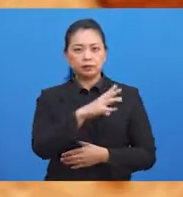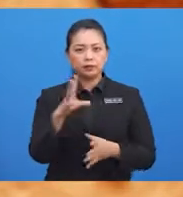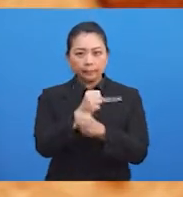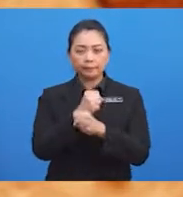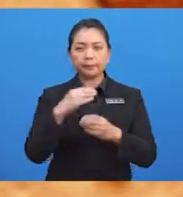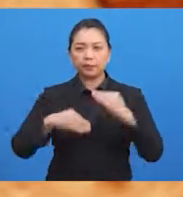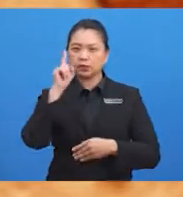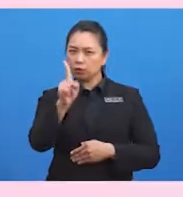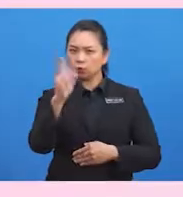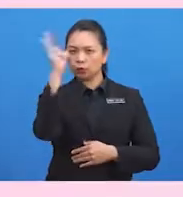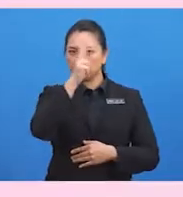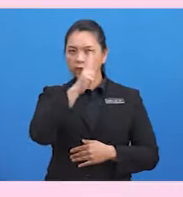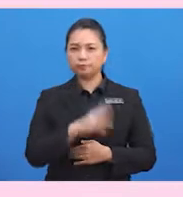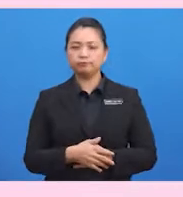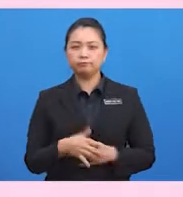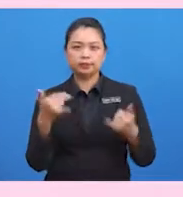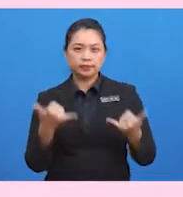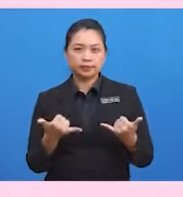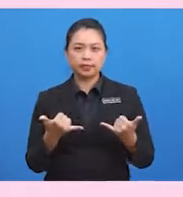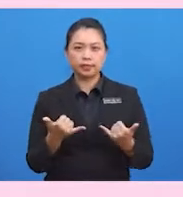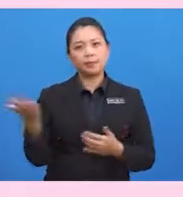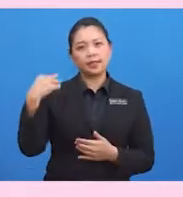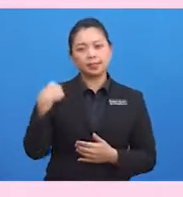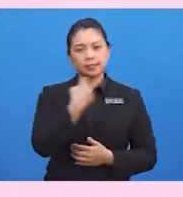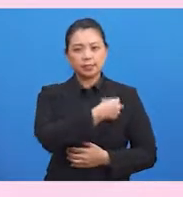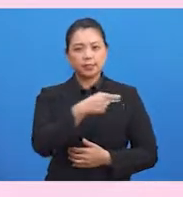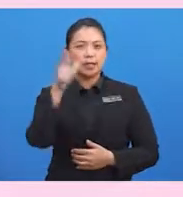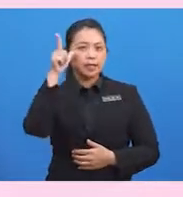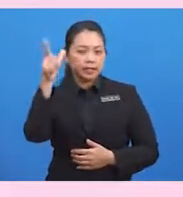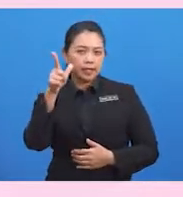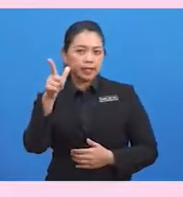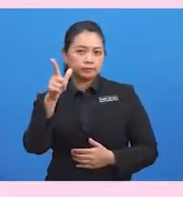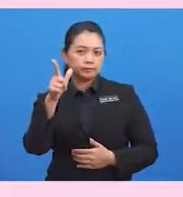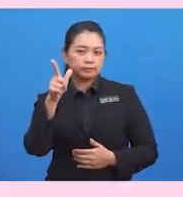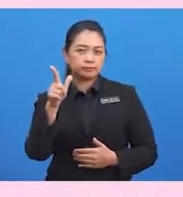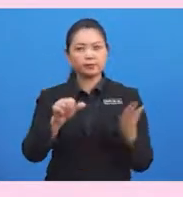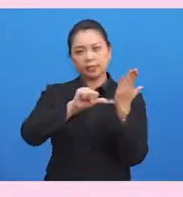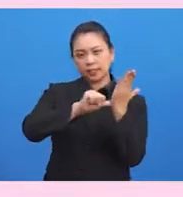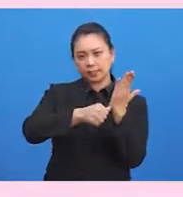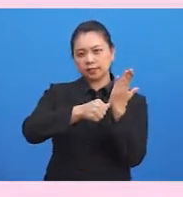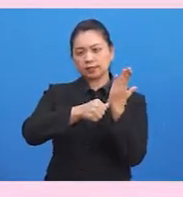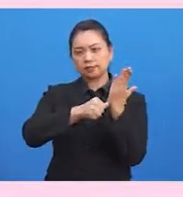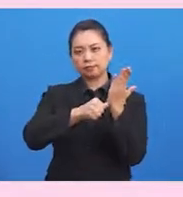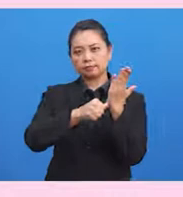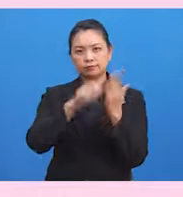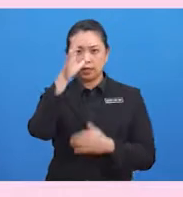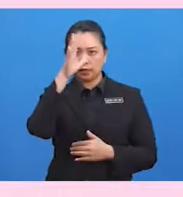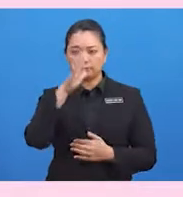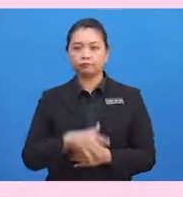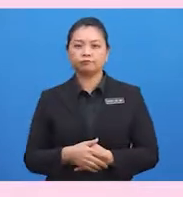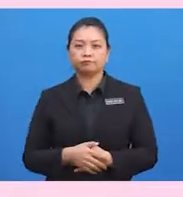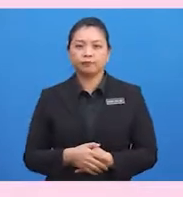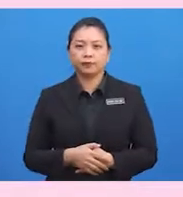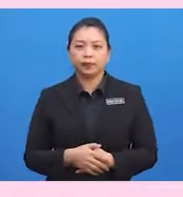Sebuah kerajaan Sekarang mari kita lihat asal-usul namun Blake asal-usul